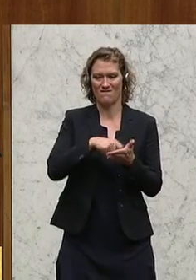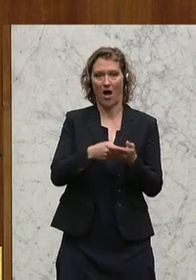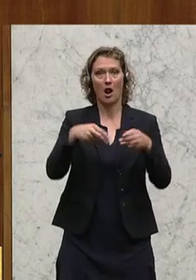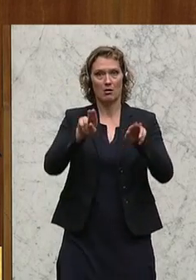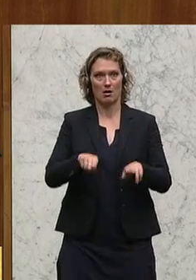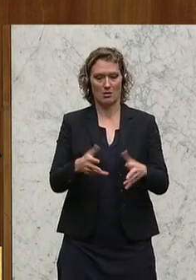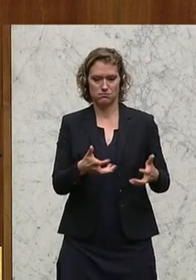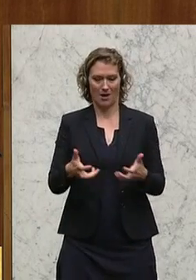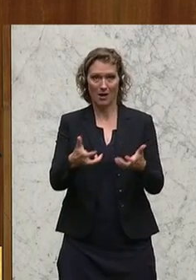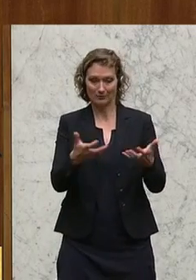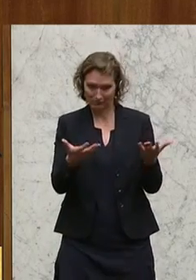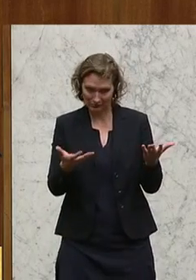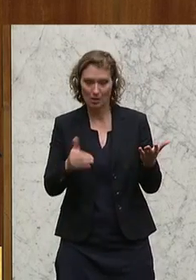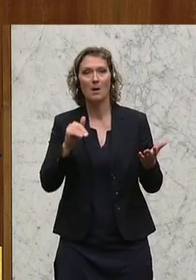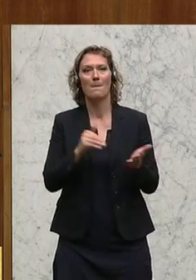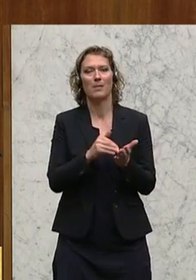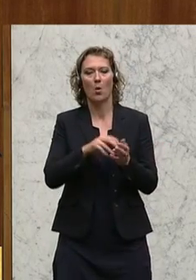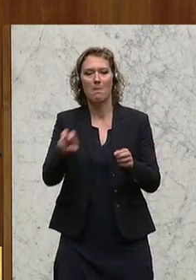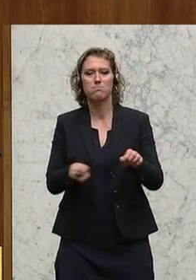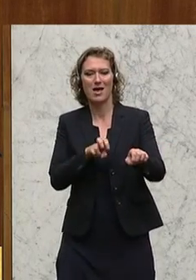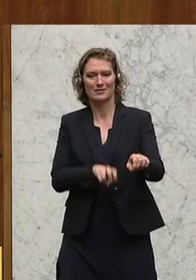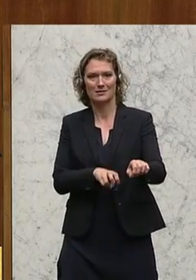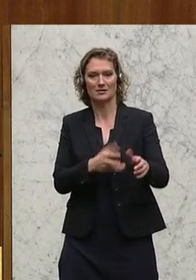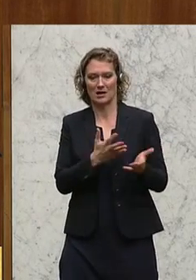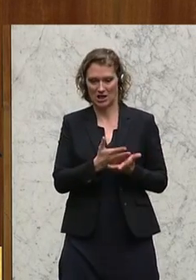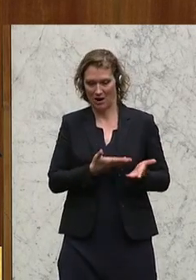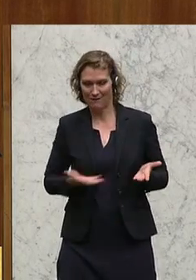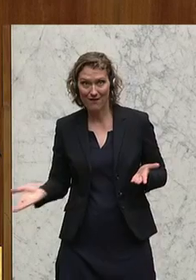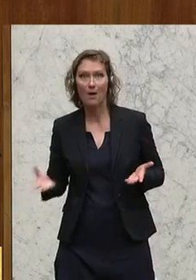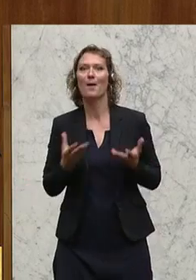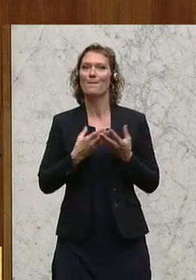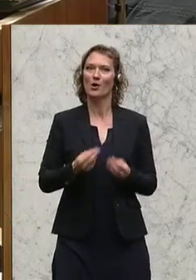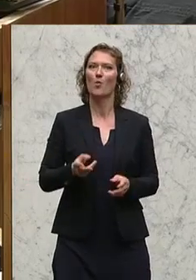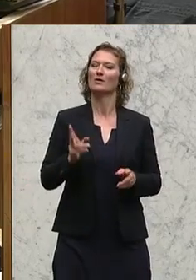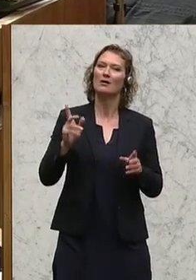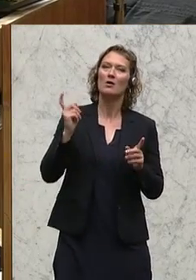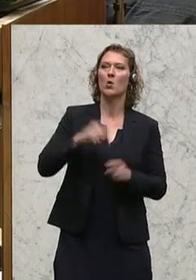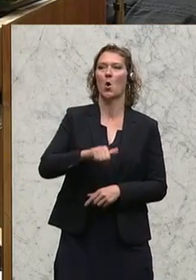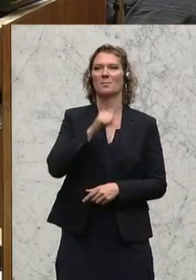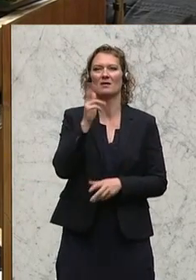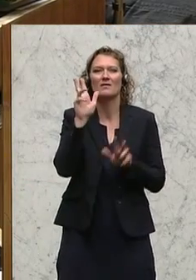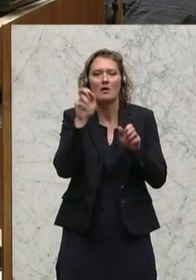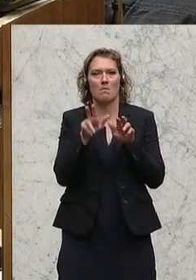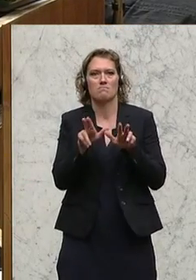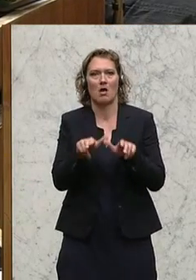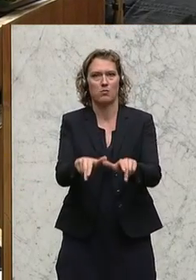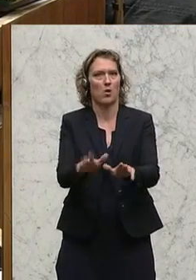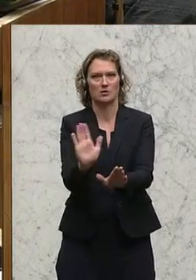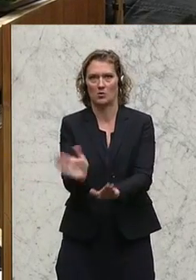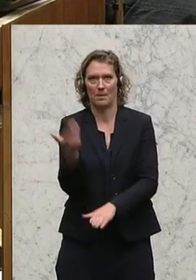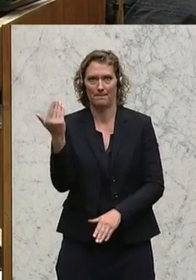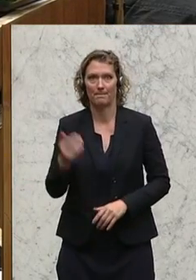muss praxisgerecht sein, muss den Beisitzern helfen können und muss dafür auch Sorge tragen können, dass es zu keinen Manipulationen kommt.